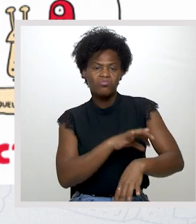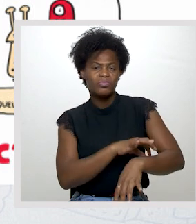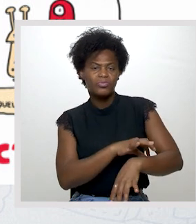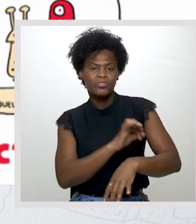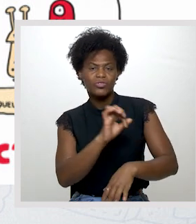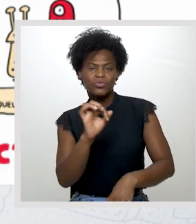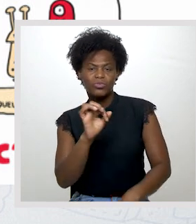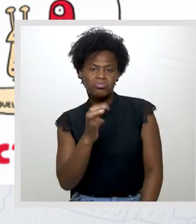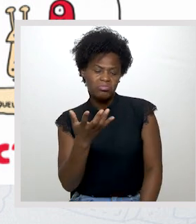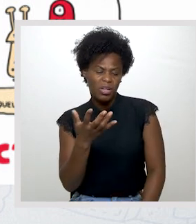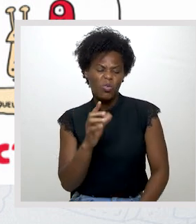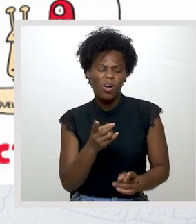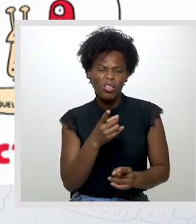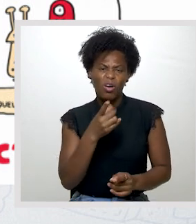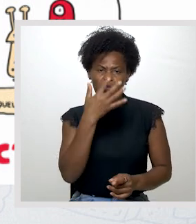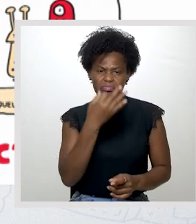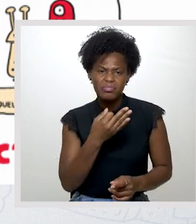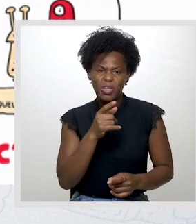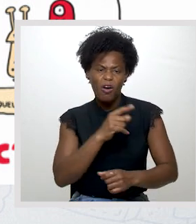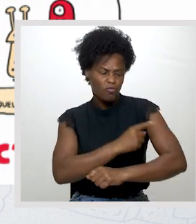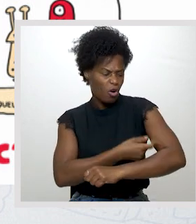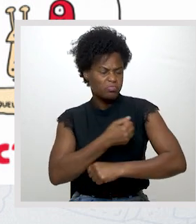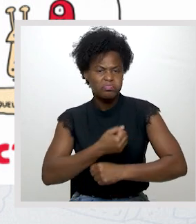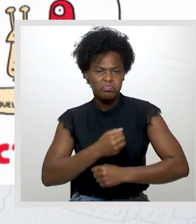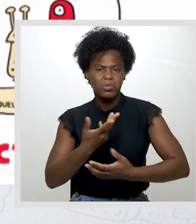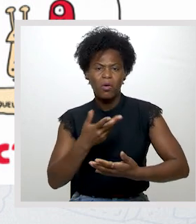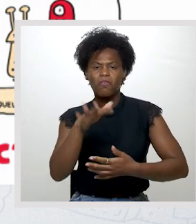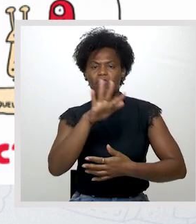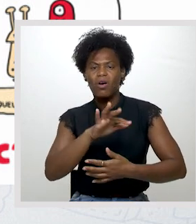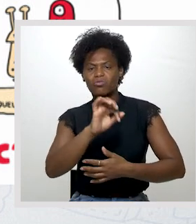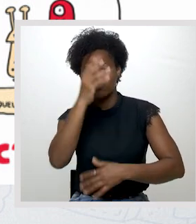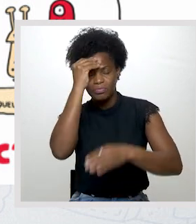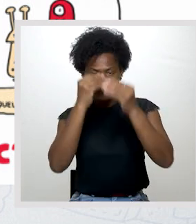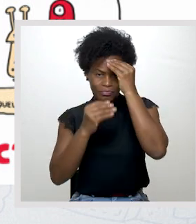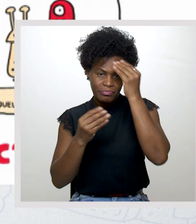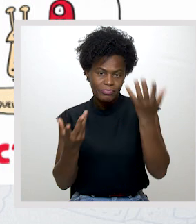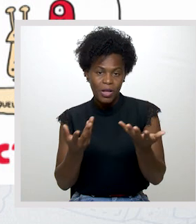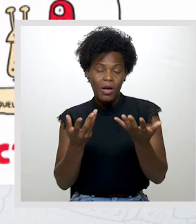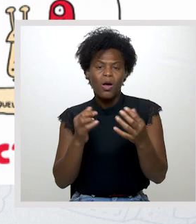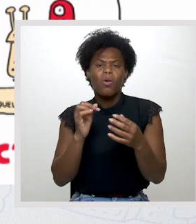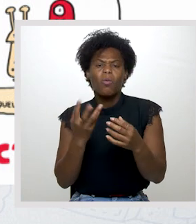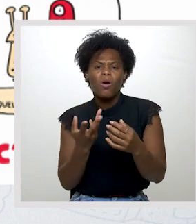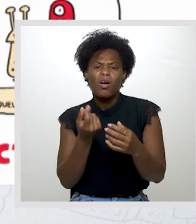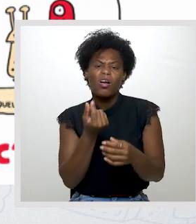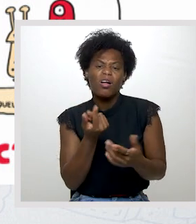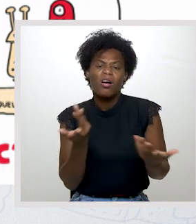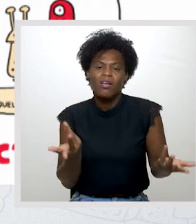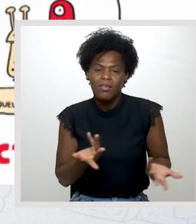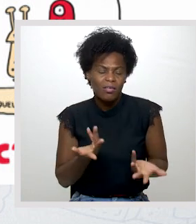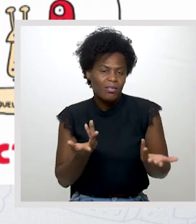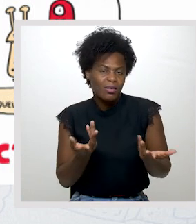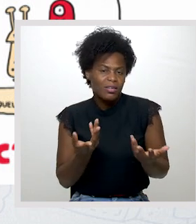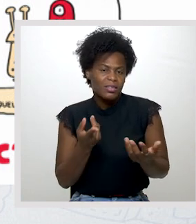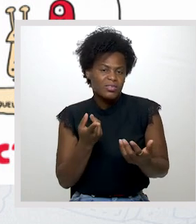peau, tes croyances, ta force physique, ta manière d'apprendre, combien d'argent tu